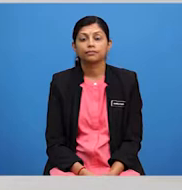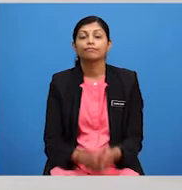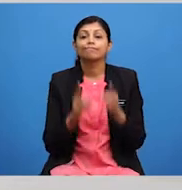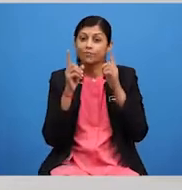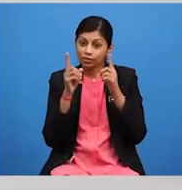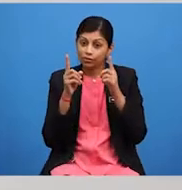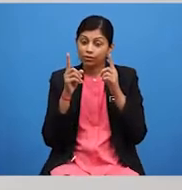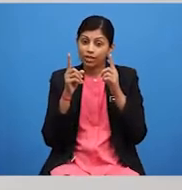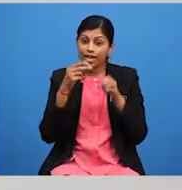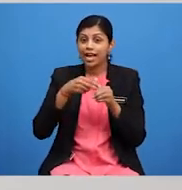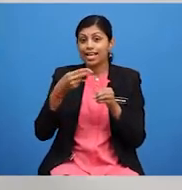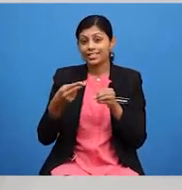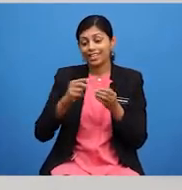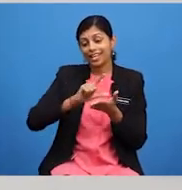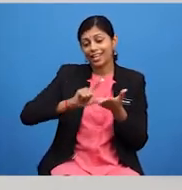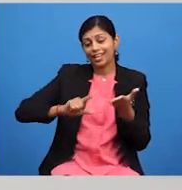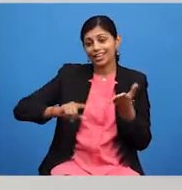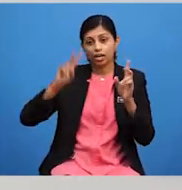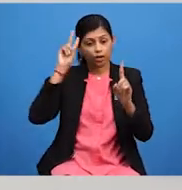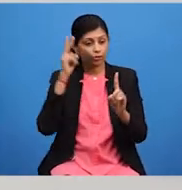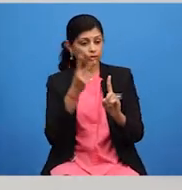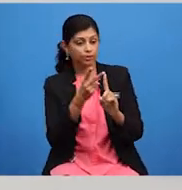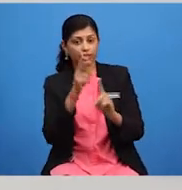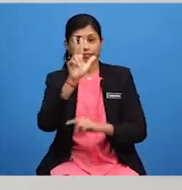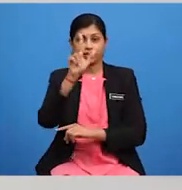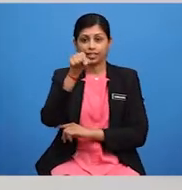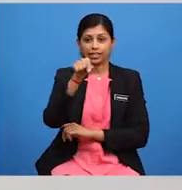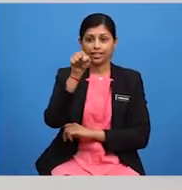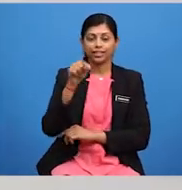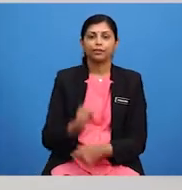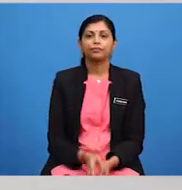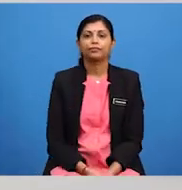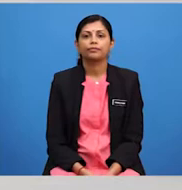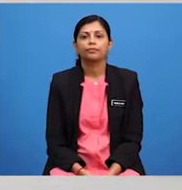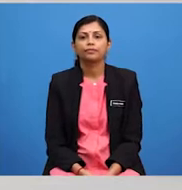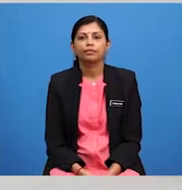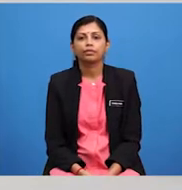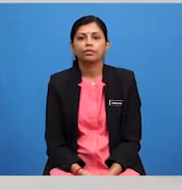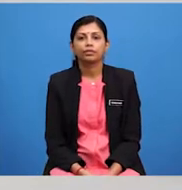Inilah hasil lakaran perspektif 3 titik.